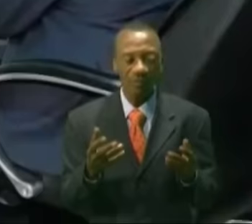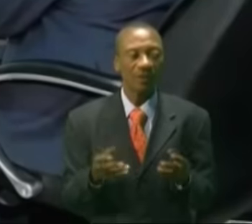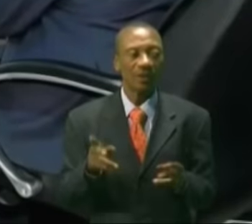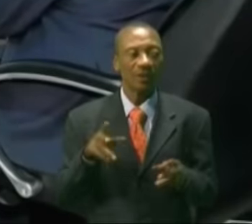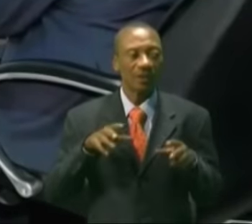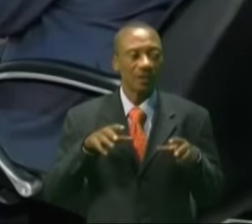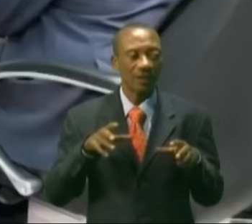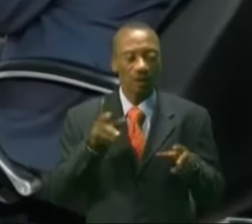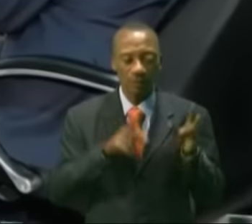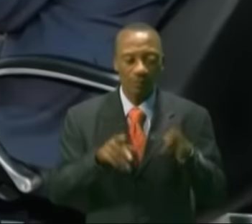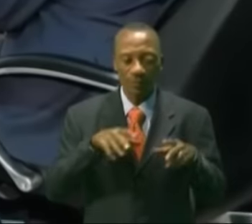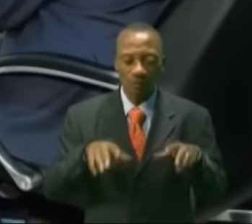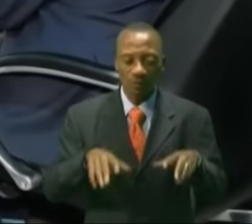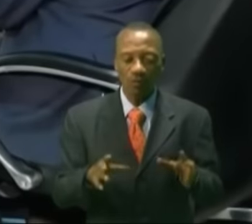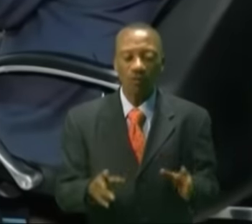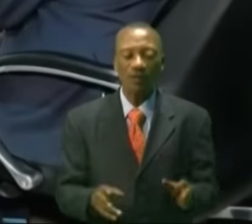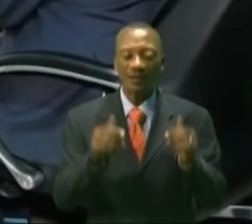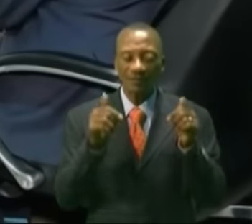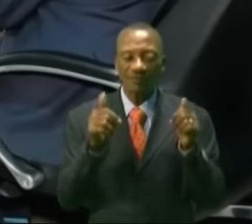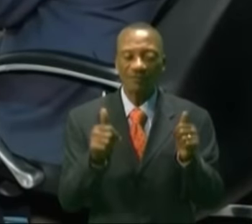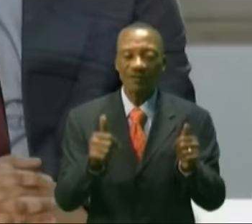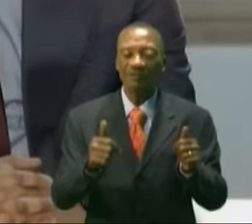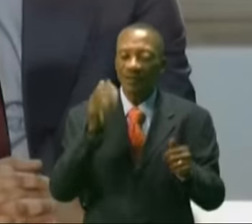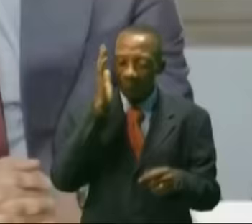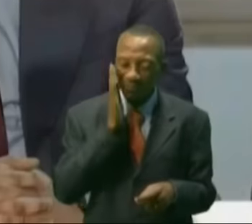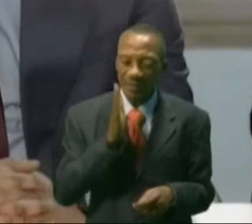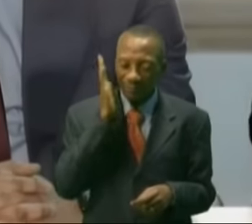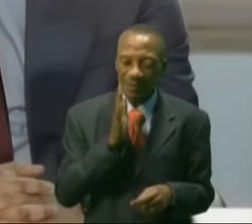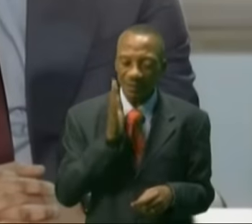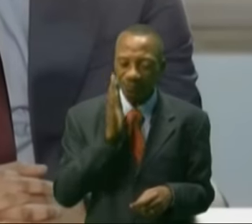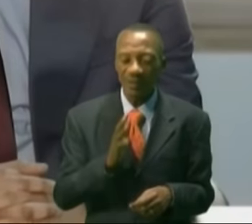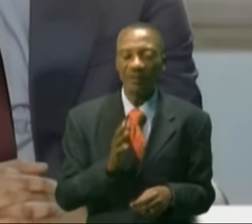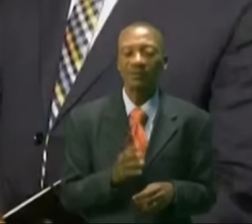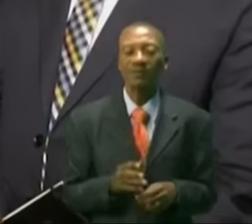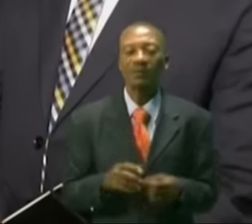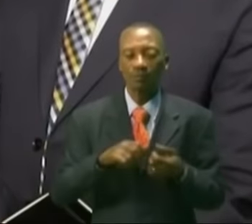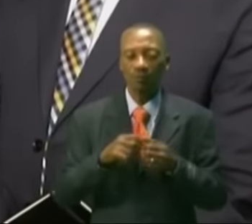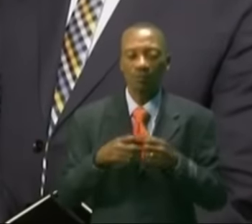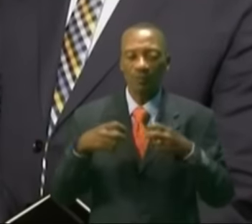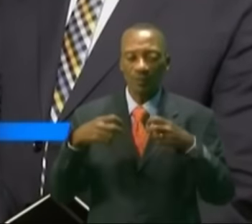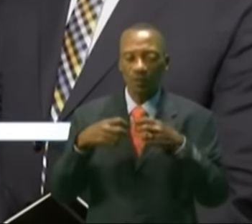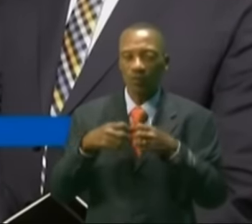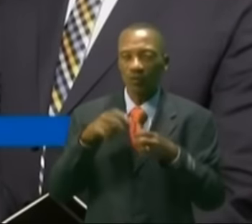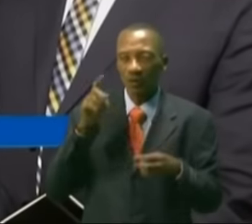des dessertes en eau potable et en électricité pour les solutions urgentes.